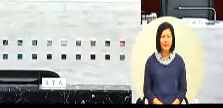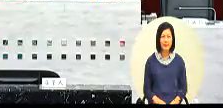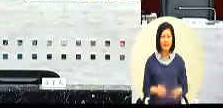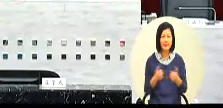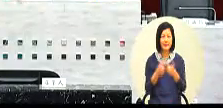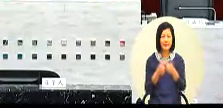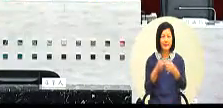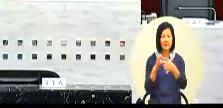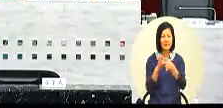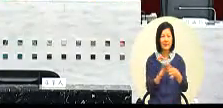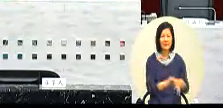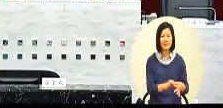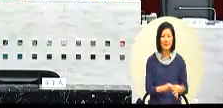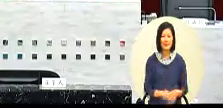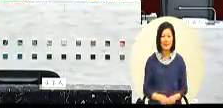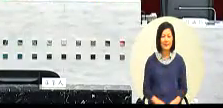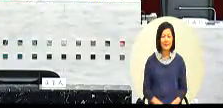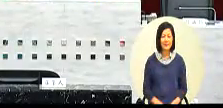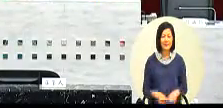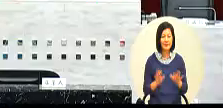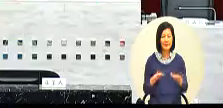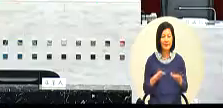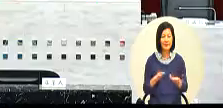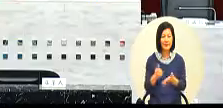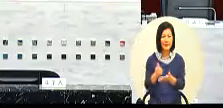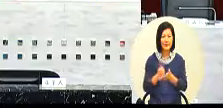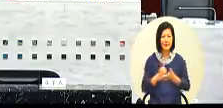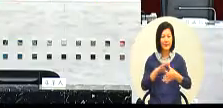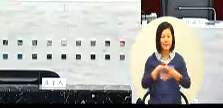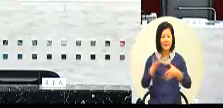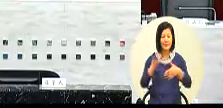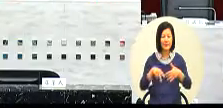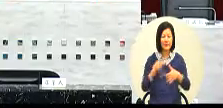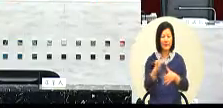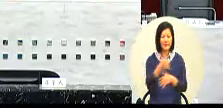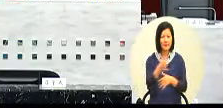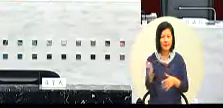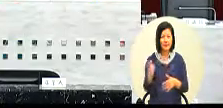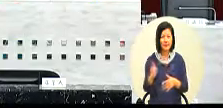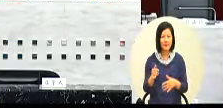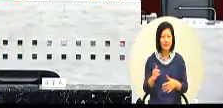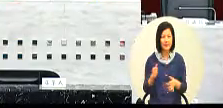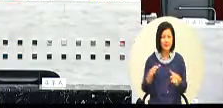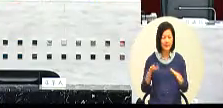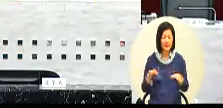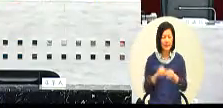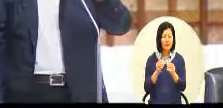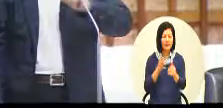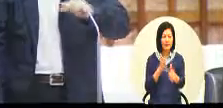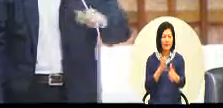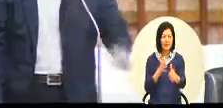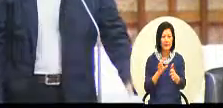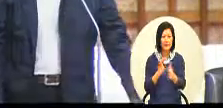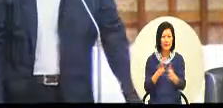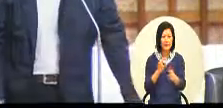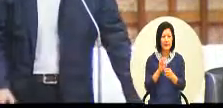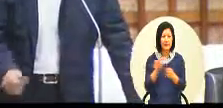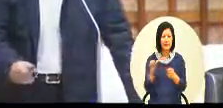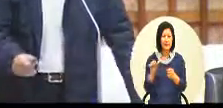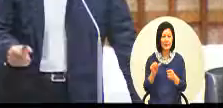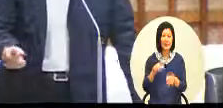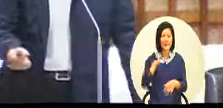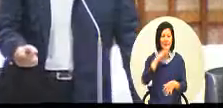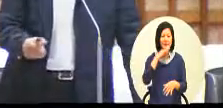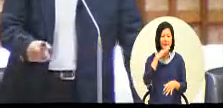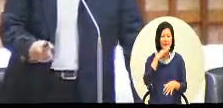继续开会，这一节请刘议员得令总质询，时间45分。 待会哈，我